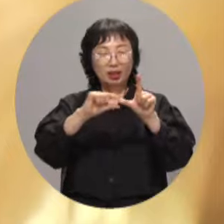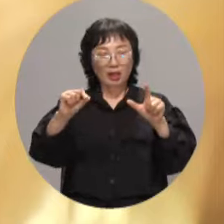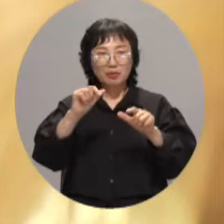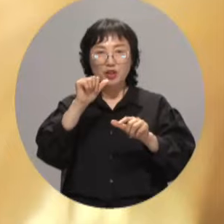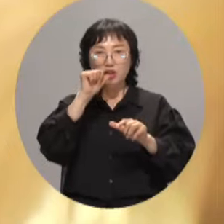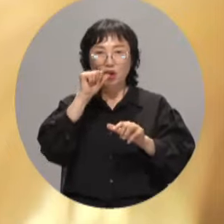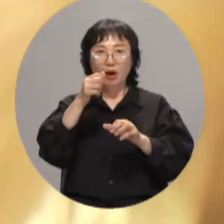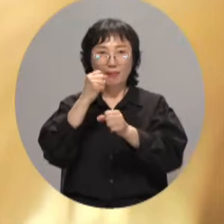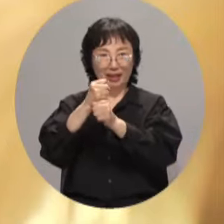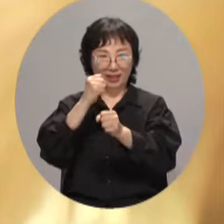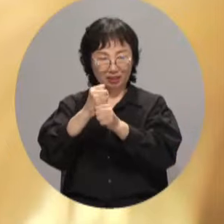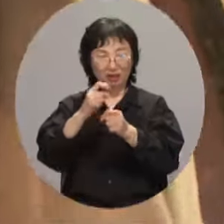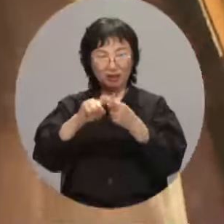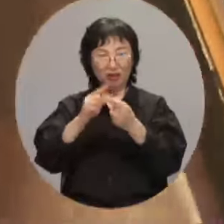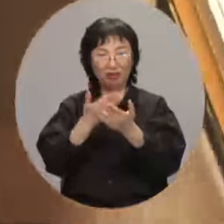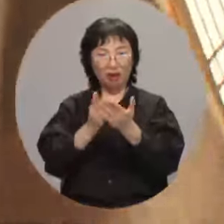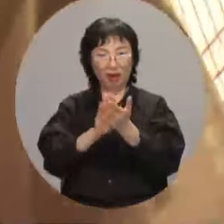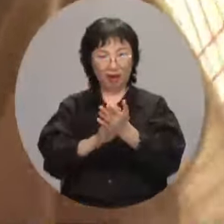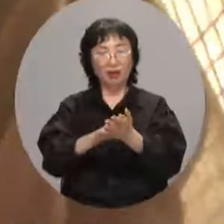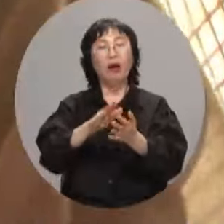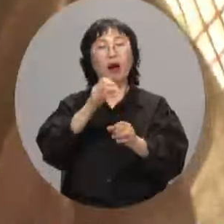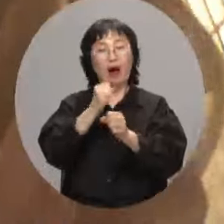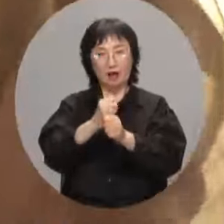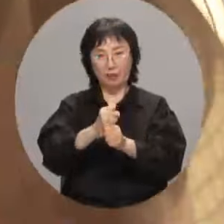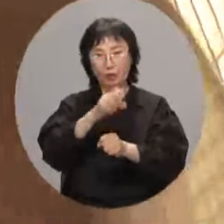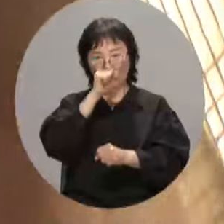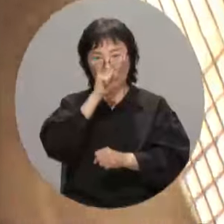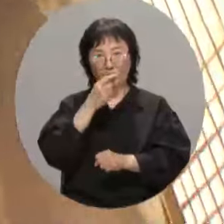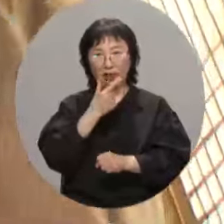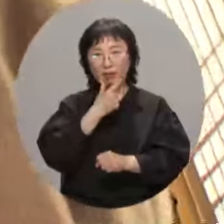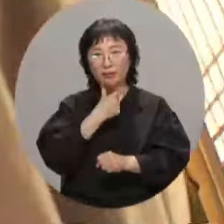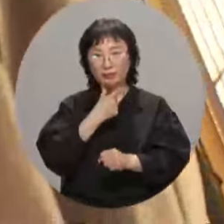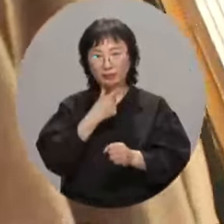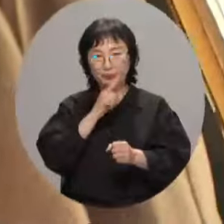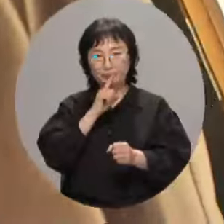개선책이 필요하다고 조언했습니다. MBC 뉴스 이종휴입니다.